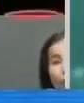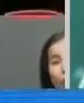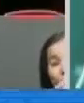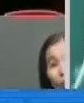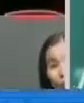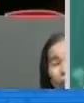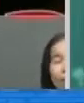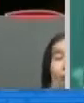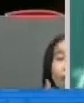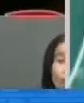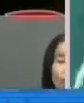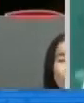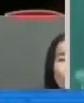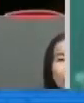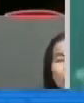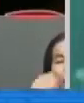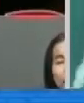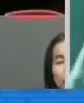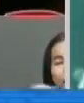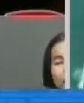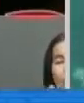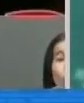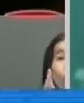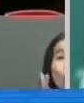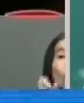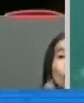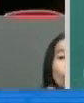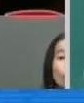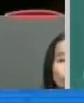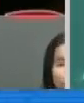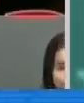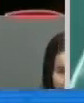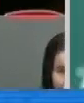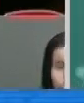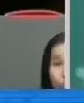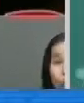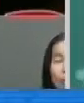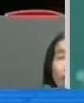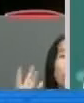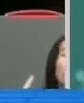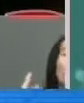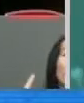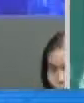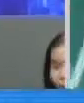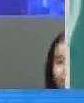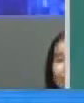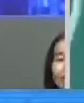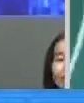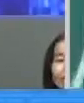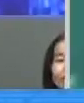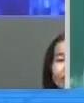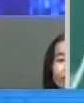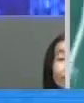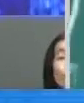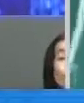ครับว่าจริงๆแล้วทางภาครัฐขอความร่วมมืออยู่นะครับยังไม่ได้ใช้มาตรการขั้นเด็ดขาดถึงแม้ว่าจะมีอำนาจจากพระราชกำหนดในสถาน